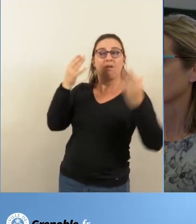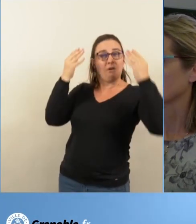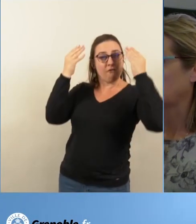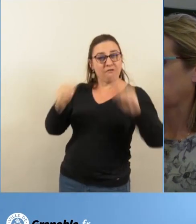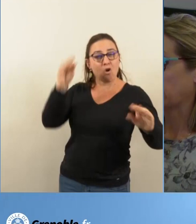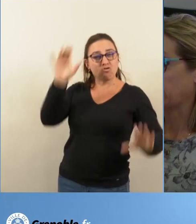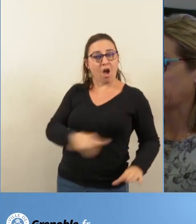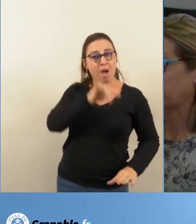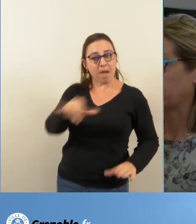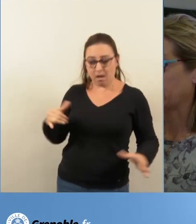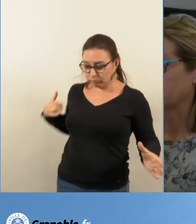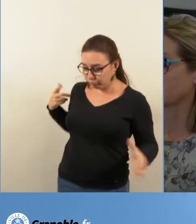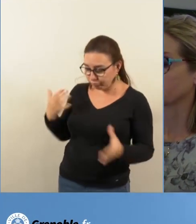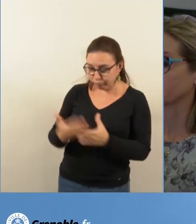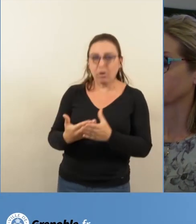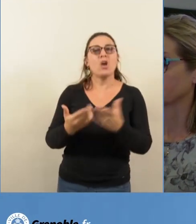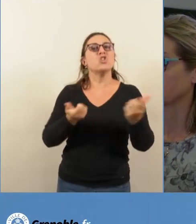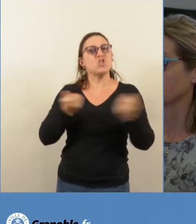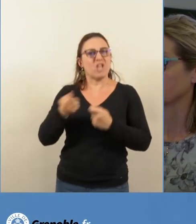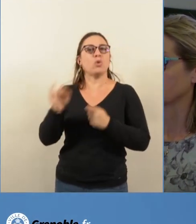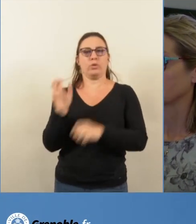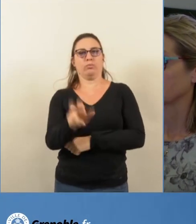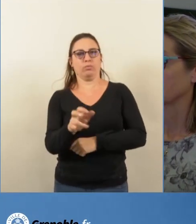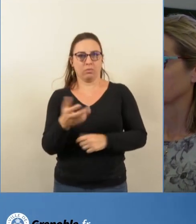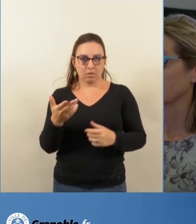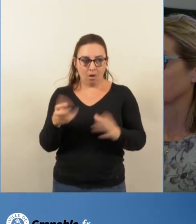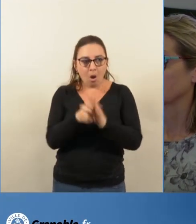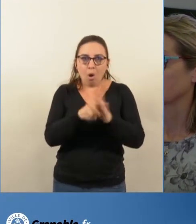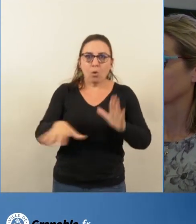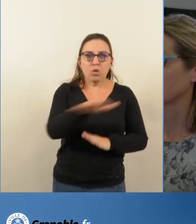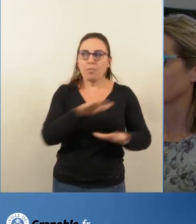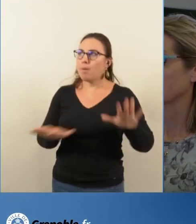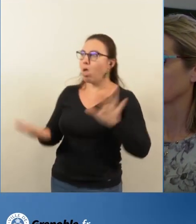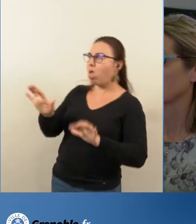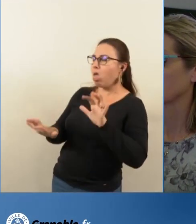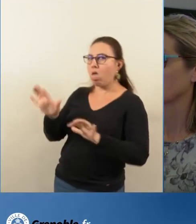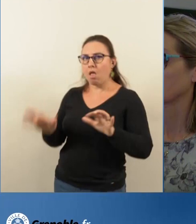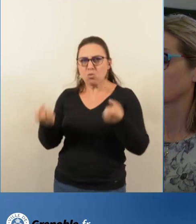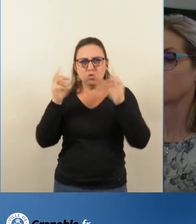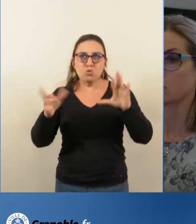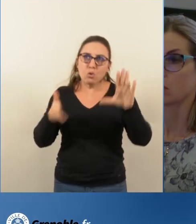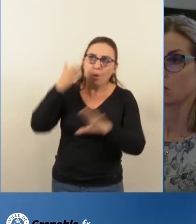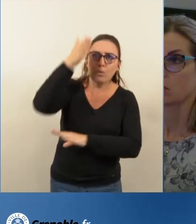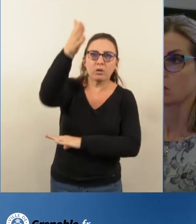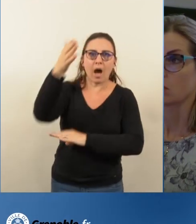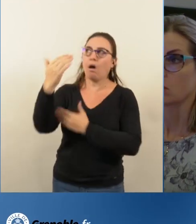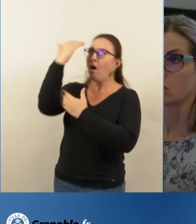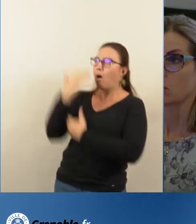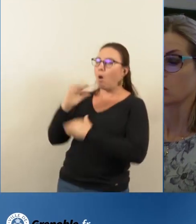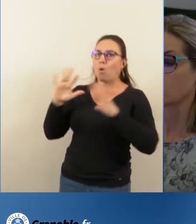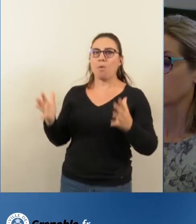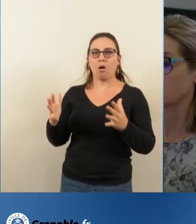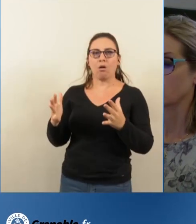par quiconque seule la gestion l'a été comment les Grenoblois sont-ils garantis dans l'avenir pour que cette propriété